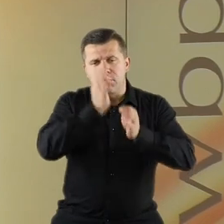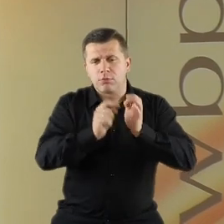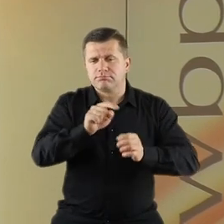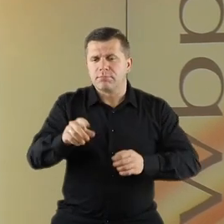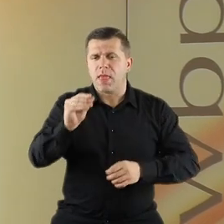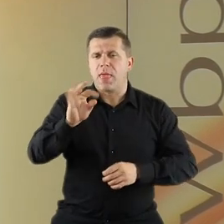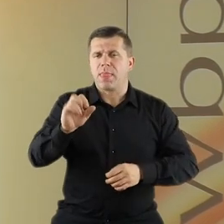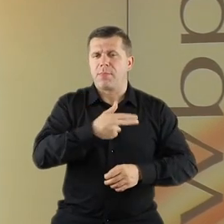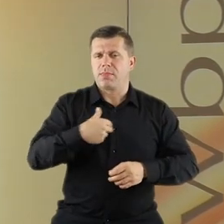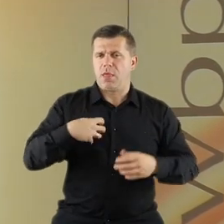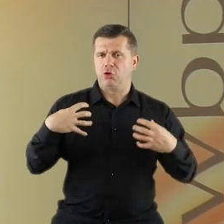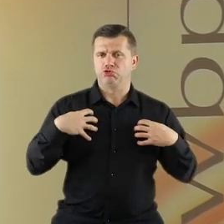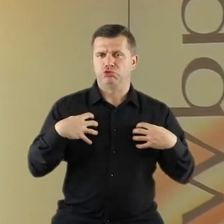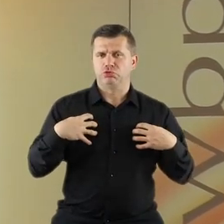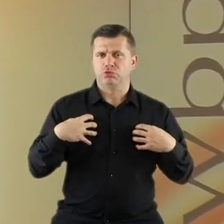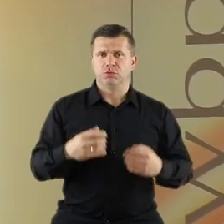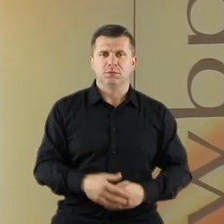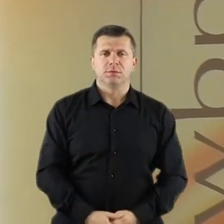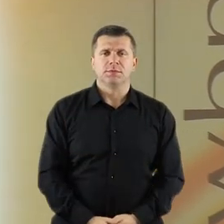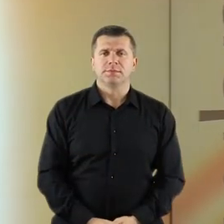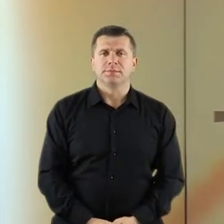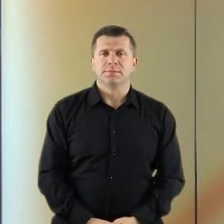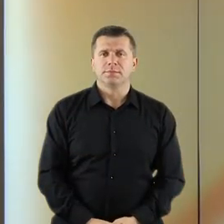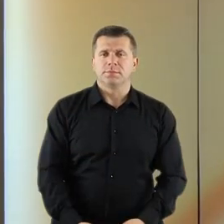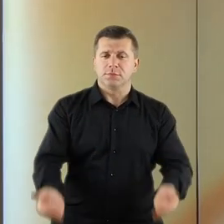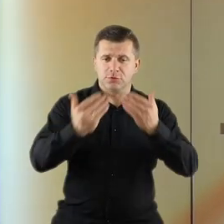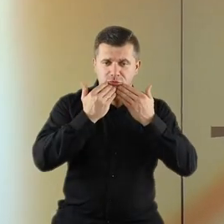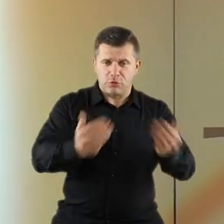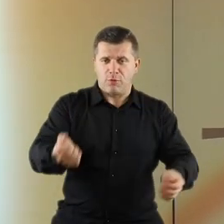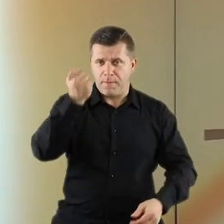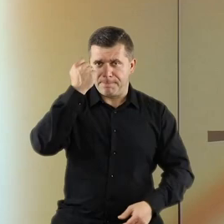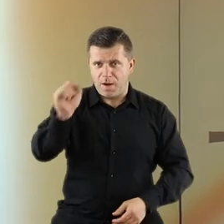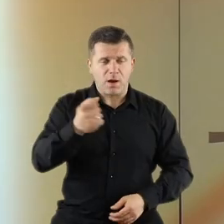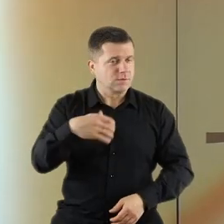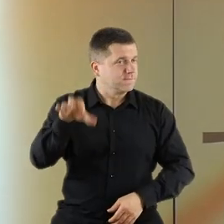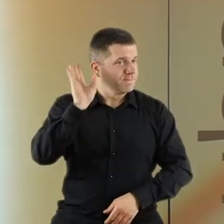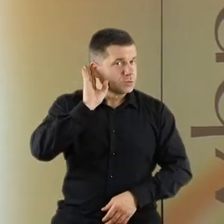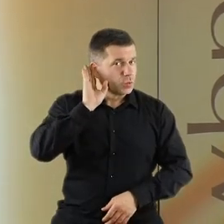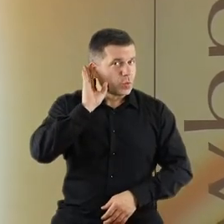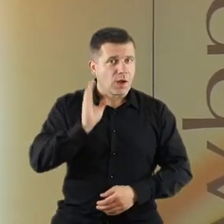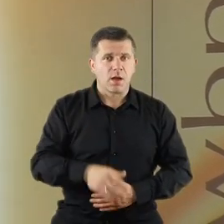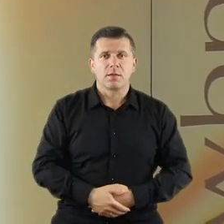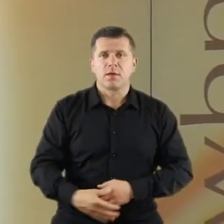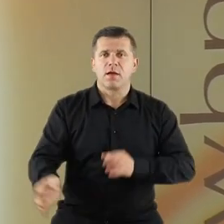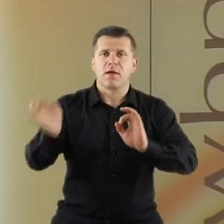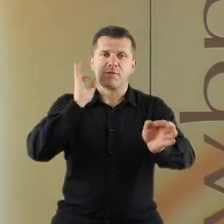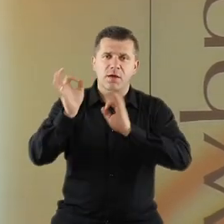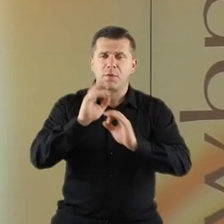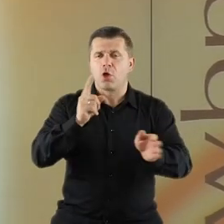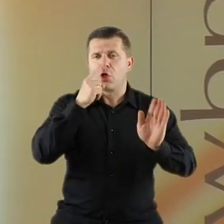naszego życia Dziękuję bardzo za wysłuchanie informacji